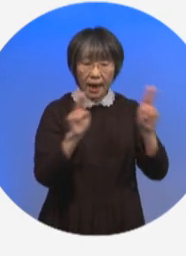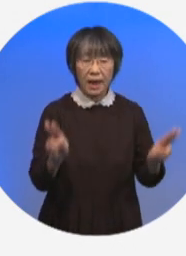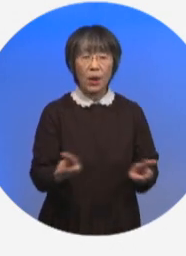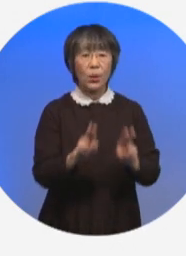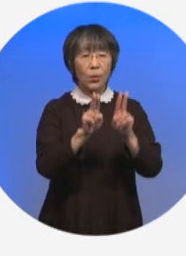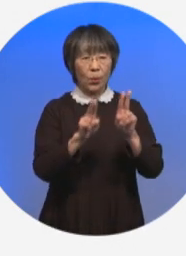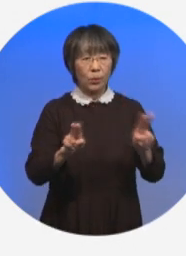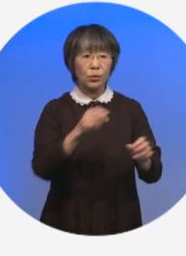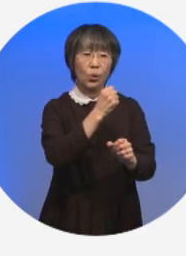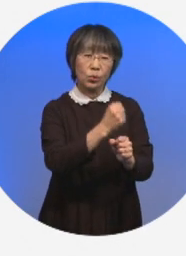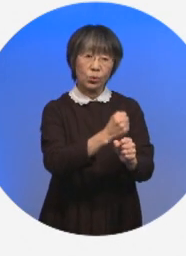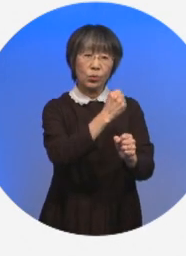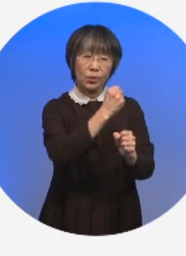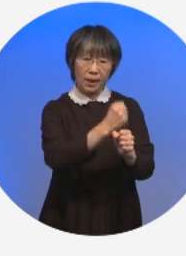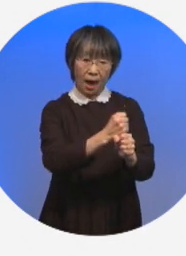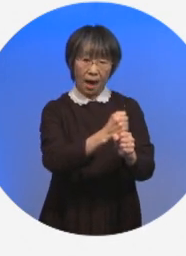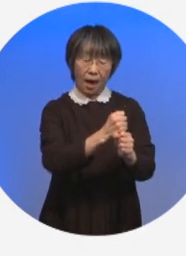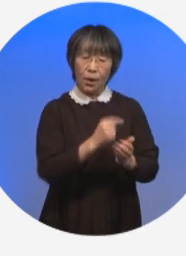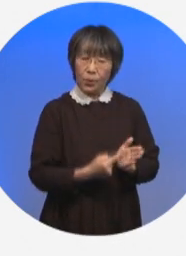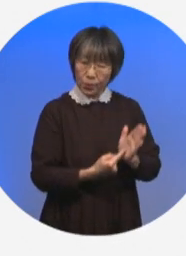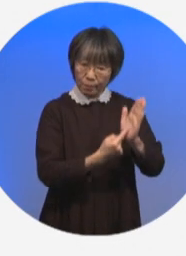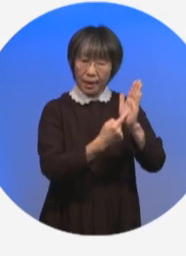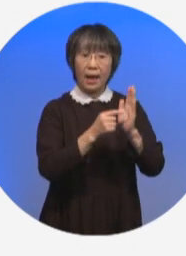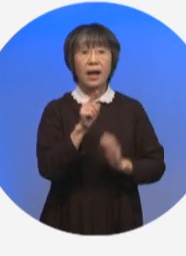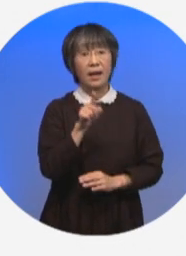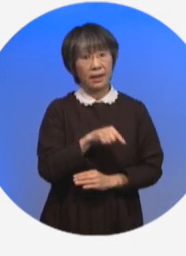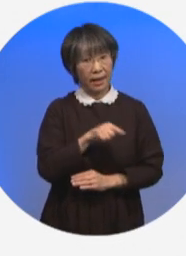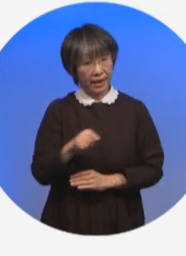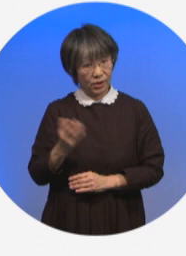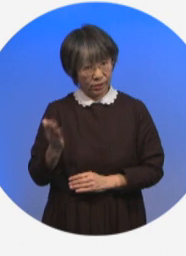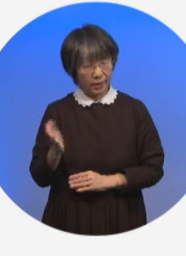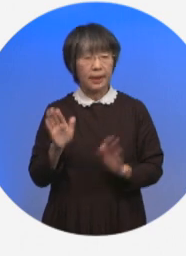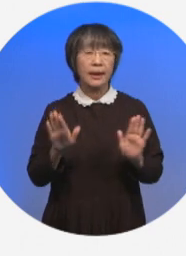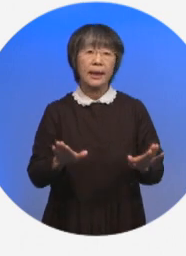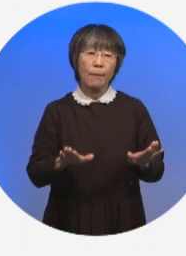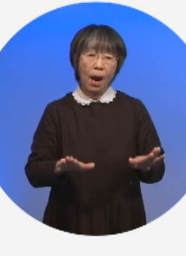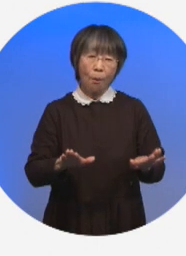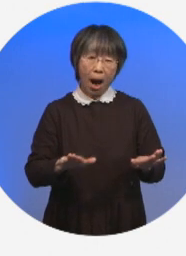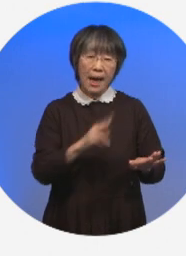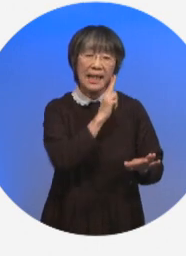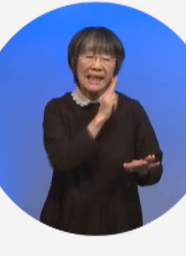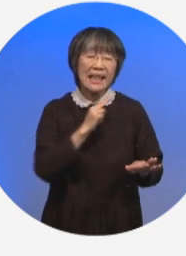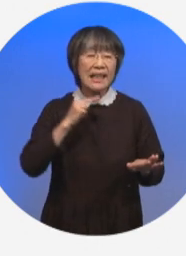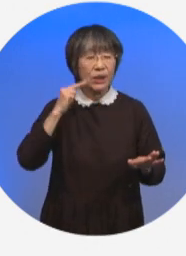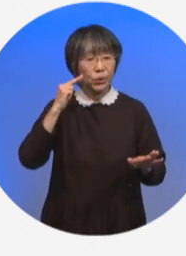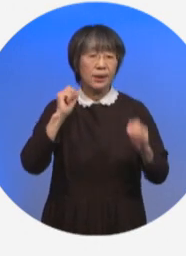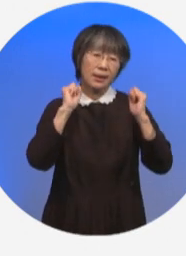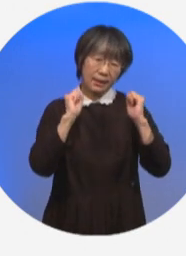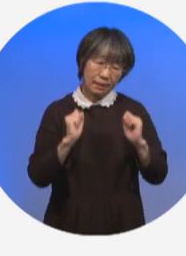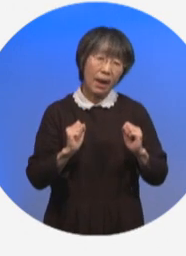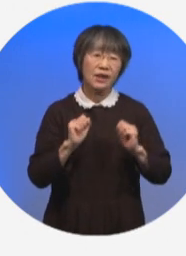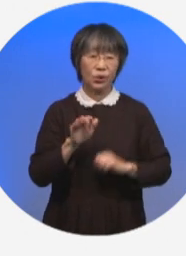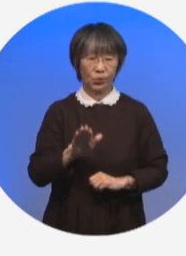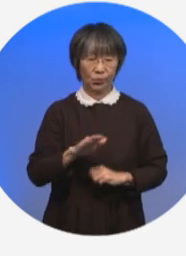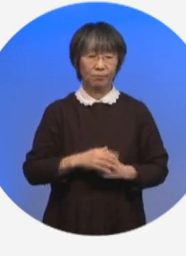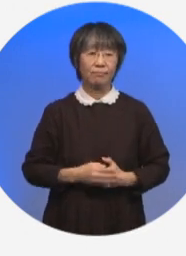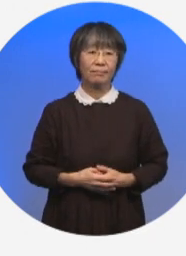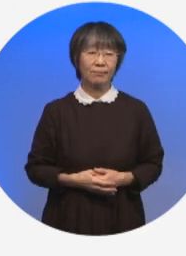た吹田が誇るスーパースター。イギリスはロンドンを拠点に活動している世界的ミュージシャンです